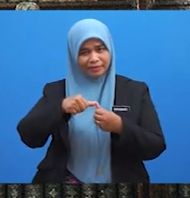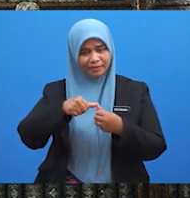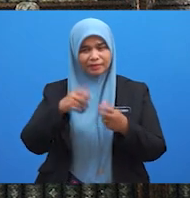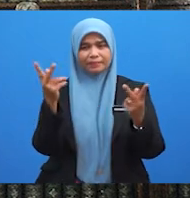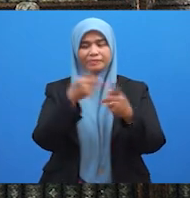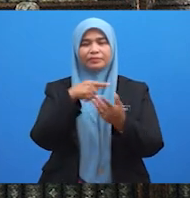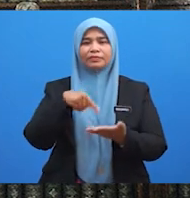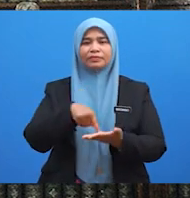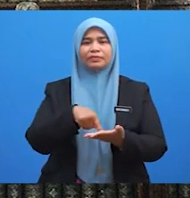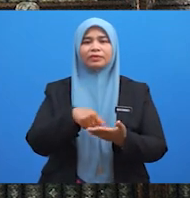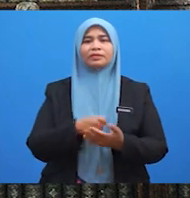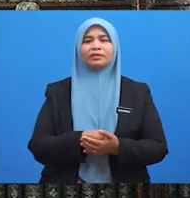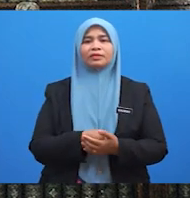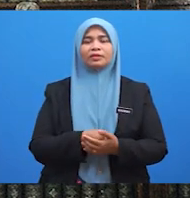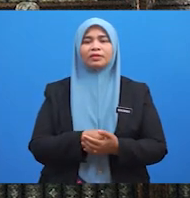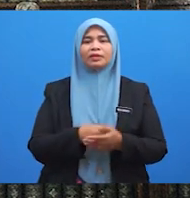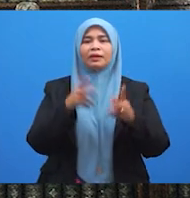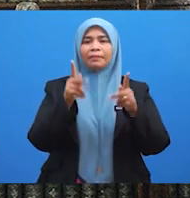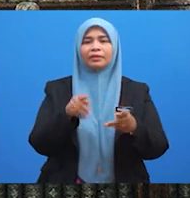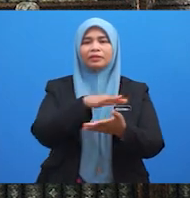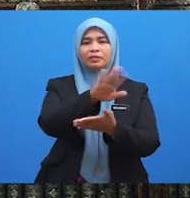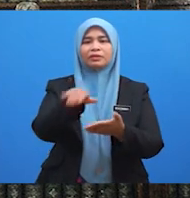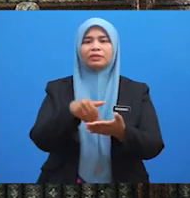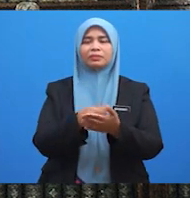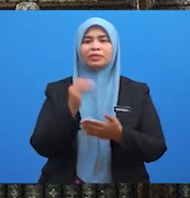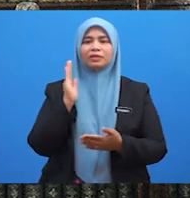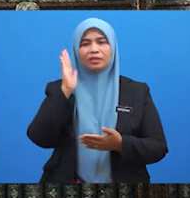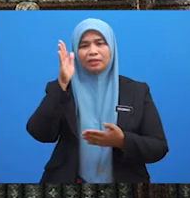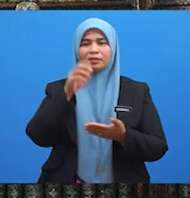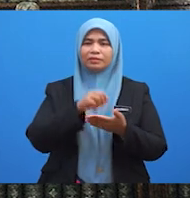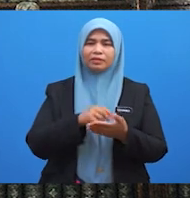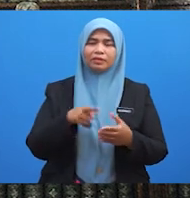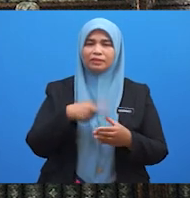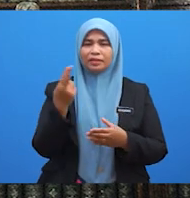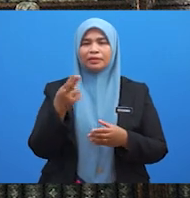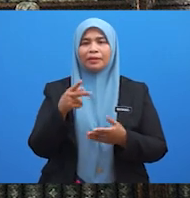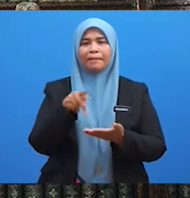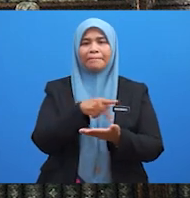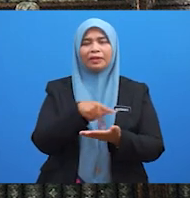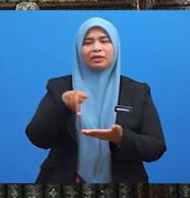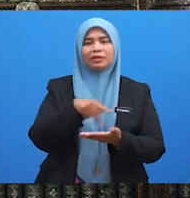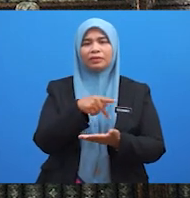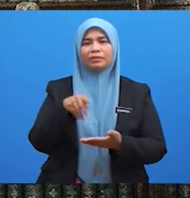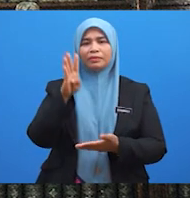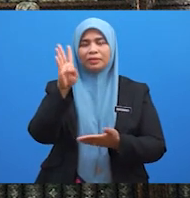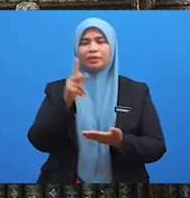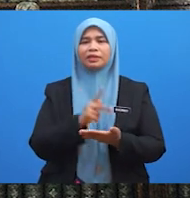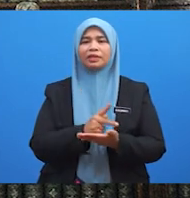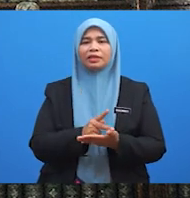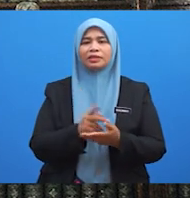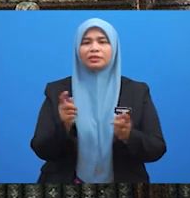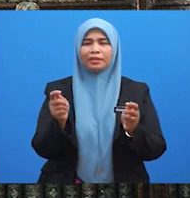Kali ini, pelajar semua akan menghasilkan pantun empat kerat